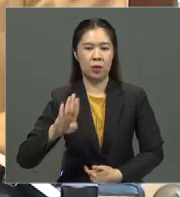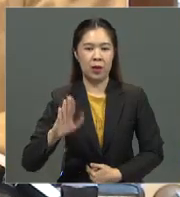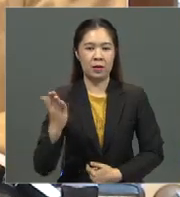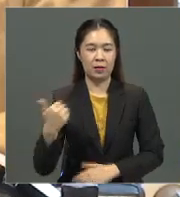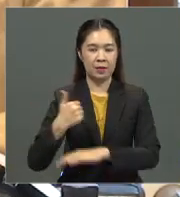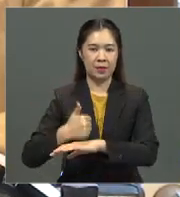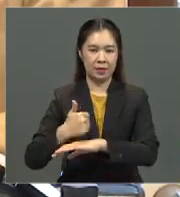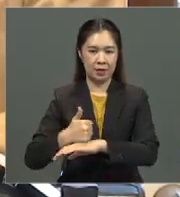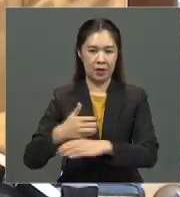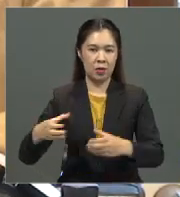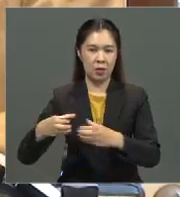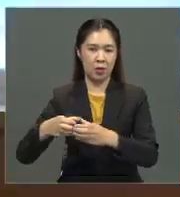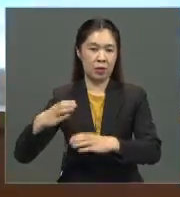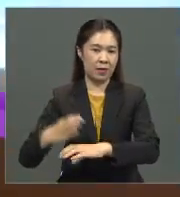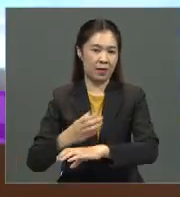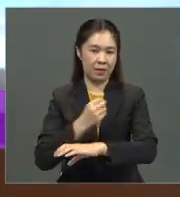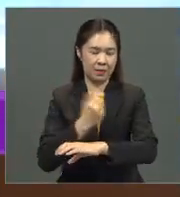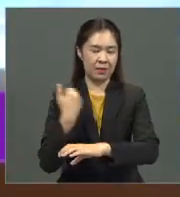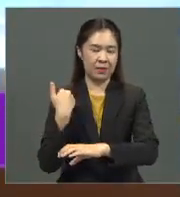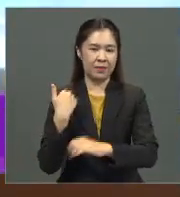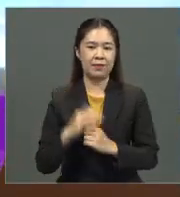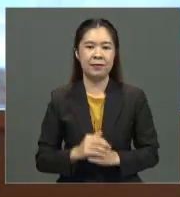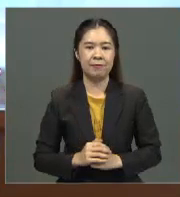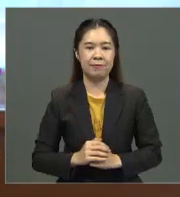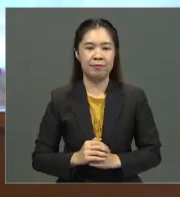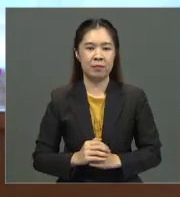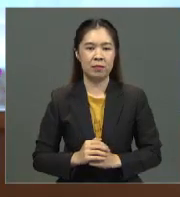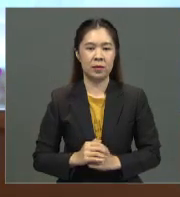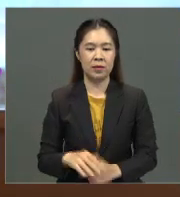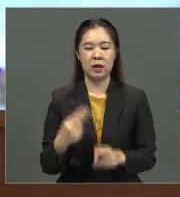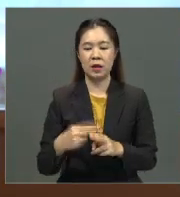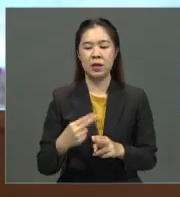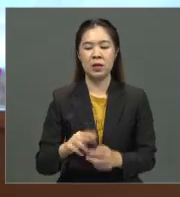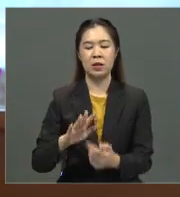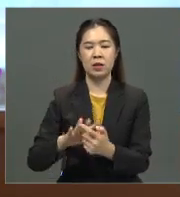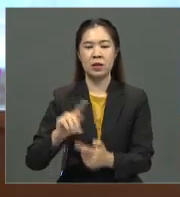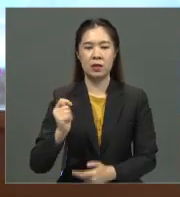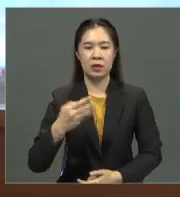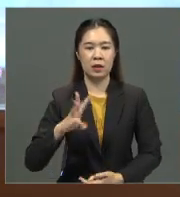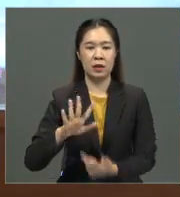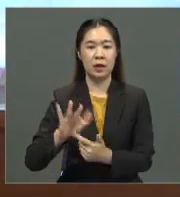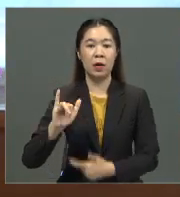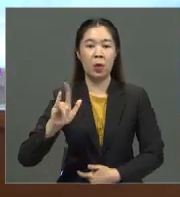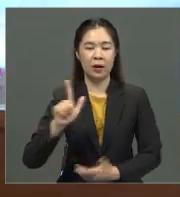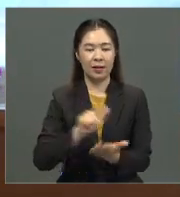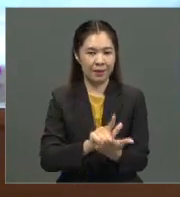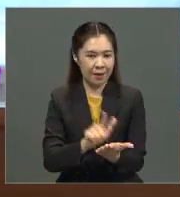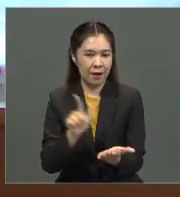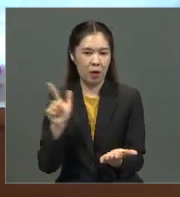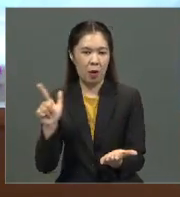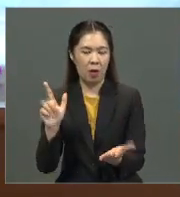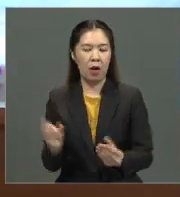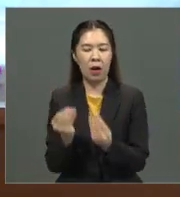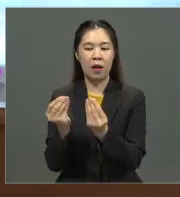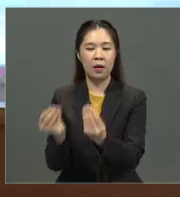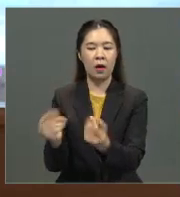ครับตั้งโต๊ะแถลงข่าวก็ย้ำครับว่าการลาออกของนายเทวัญก็เพื่อเป็นการเปิดทางให้พลเอกประยุทธ์จันทร์โอชานายกรัฐมนต